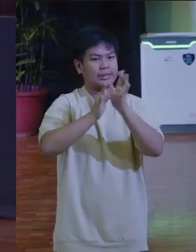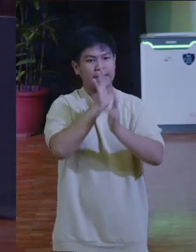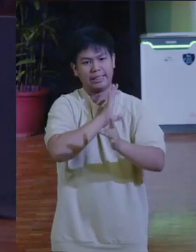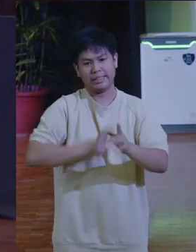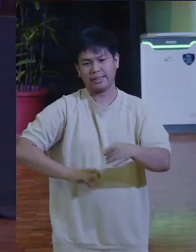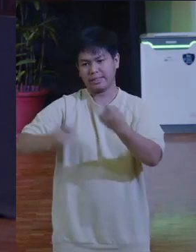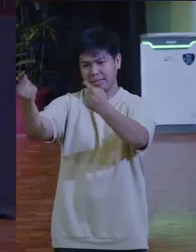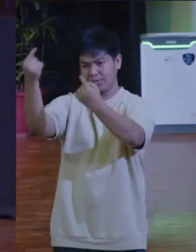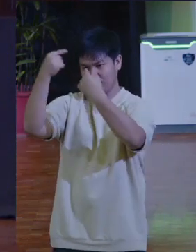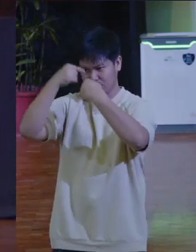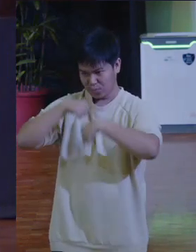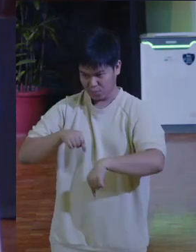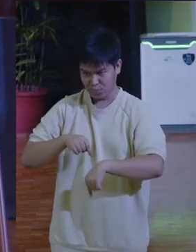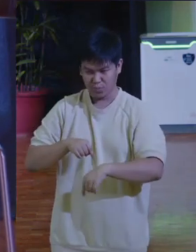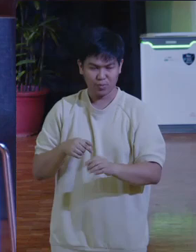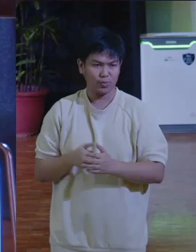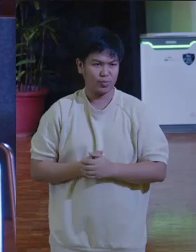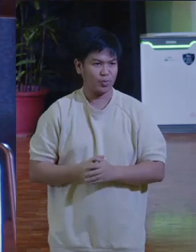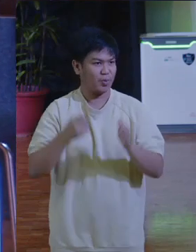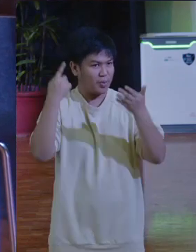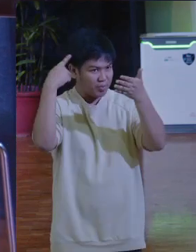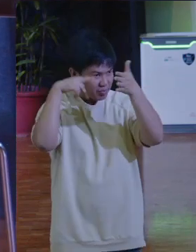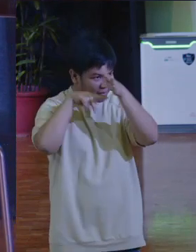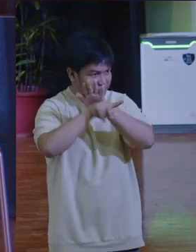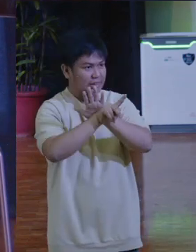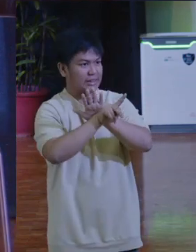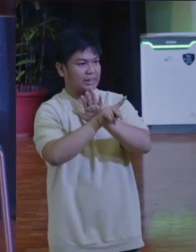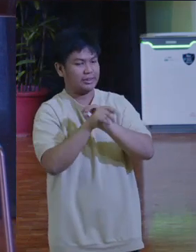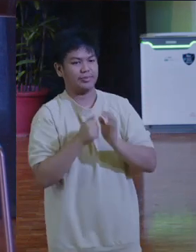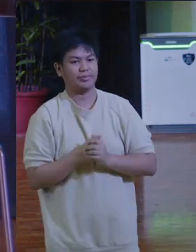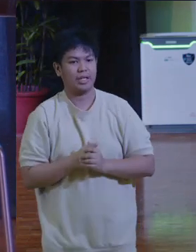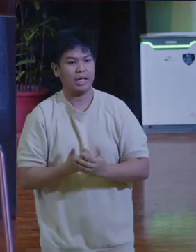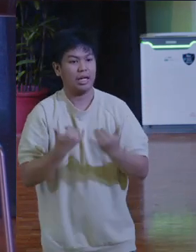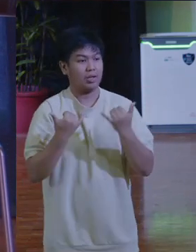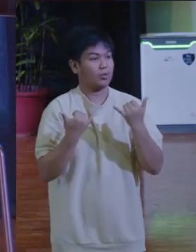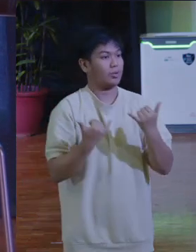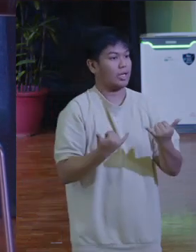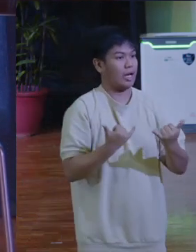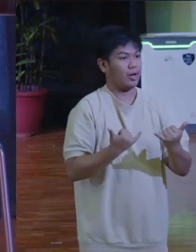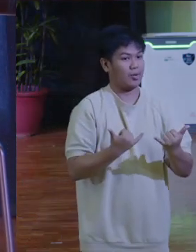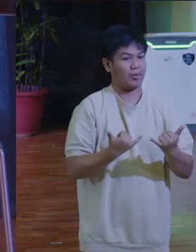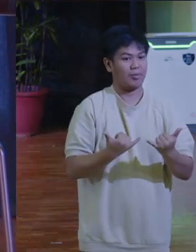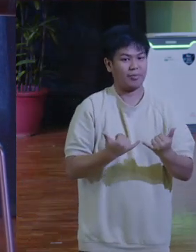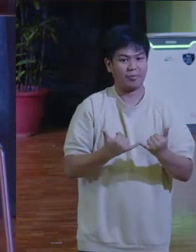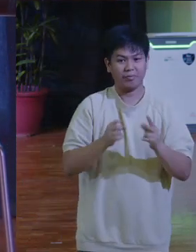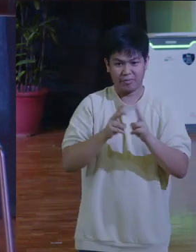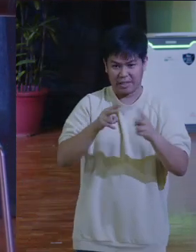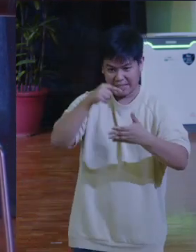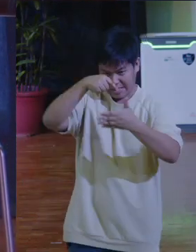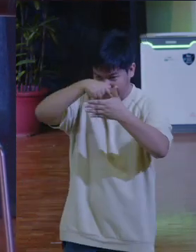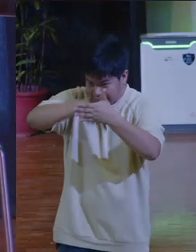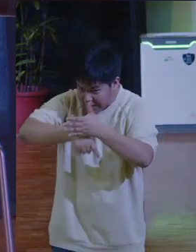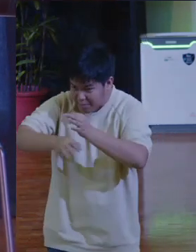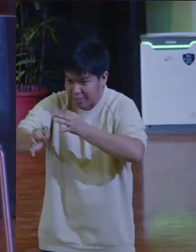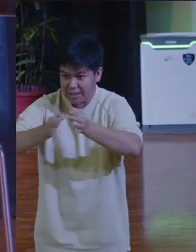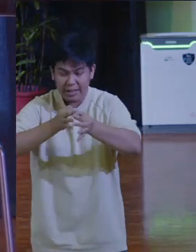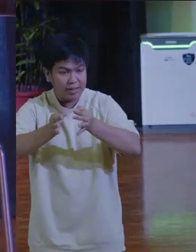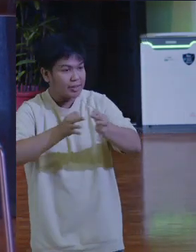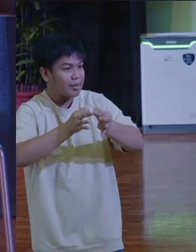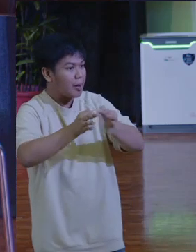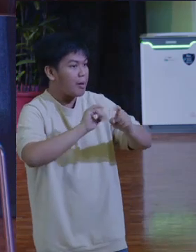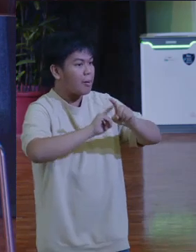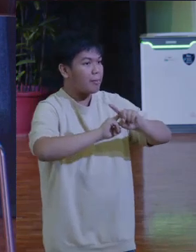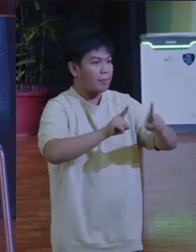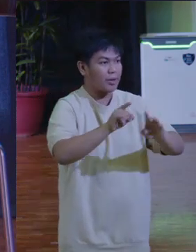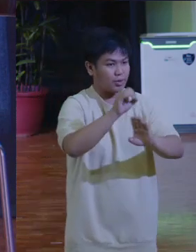na prinsipyo ng propesiya iyan. So, alam natin, para sa mga bumasa nung